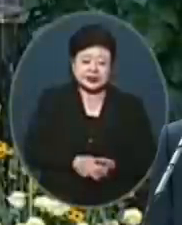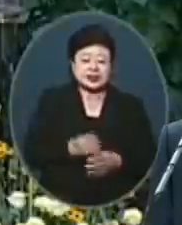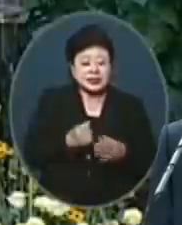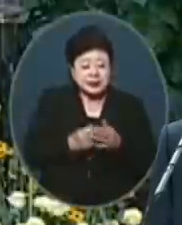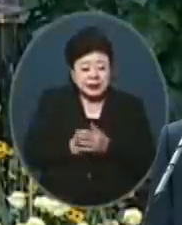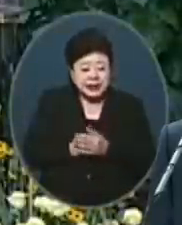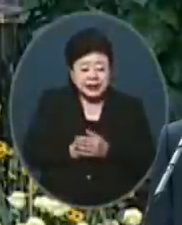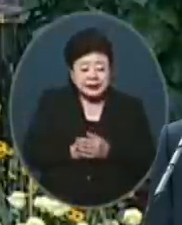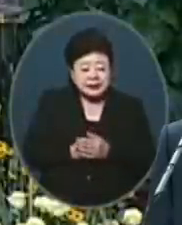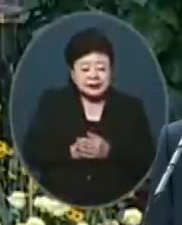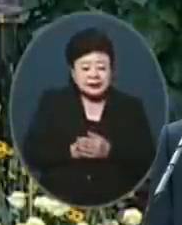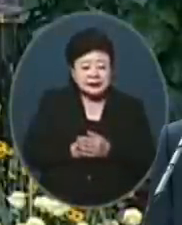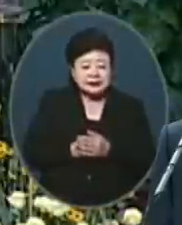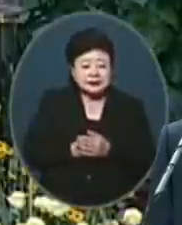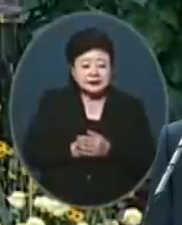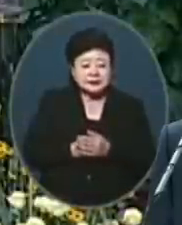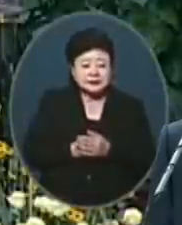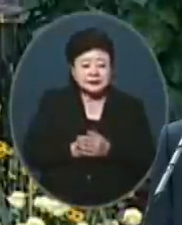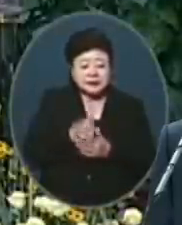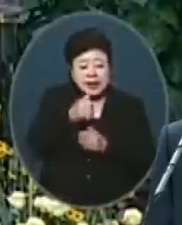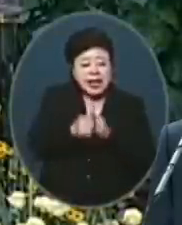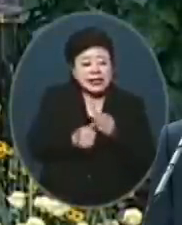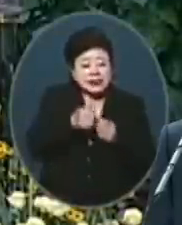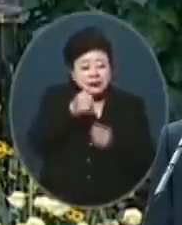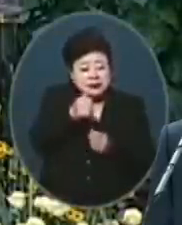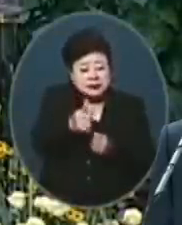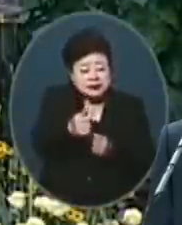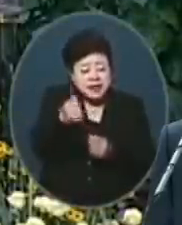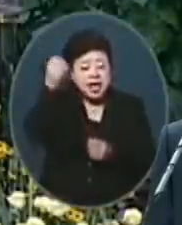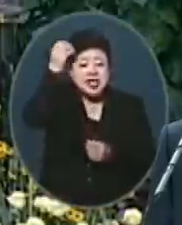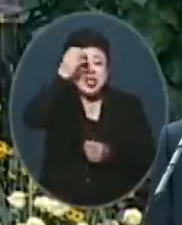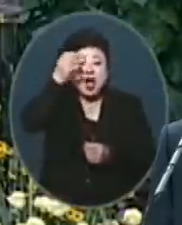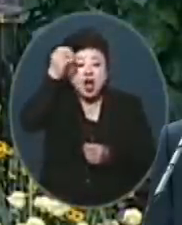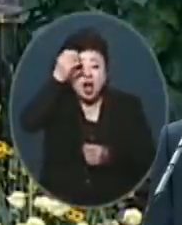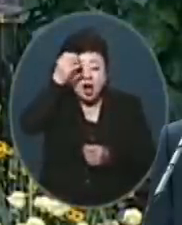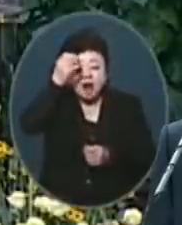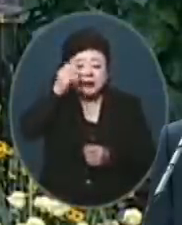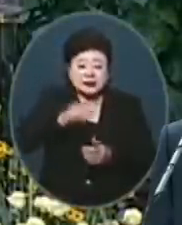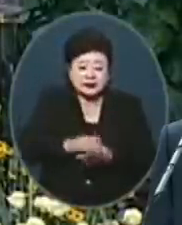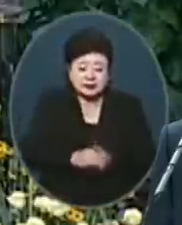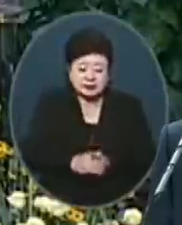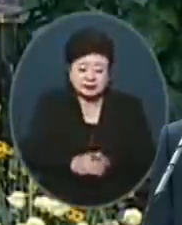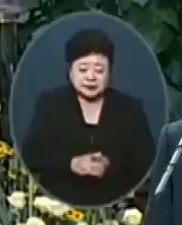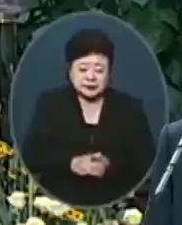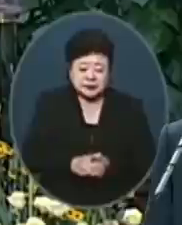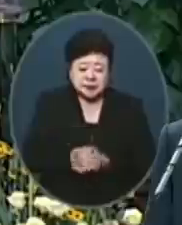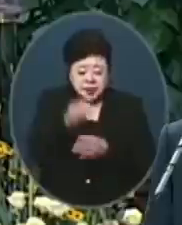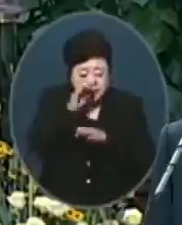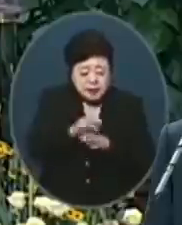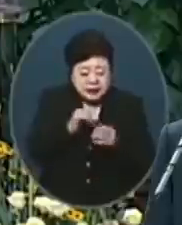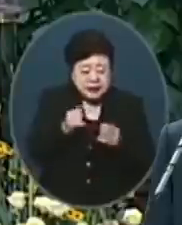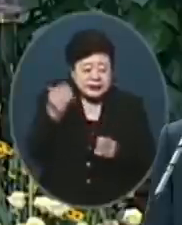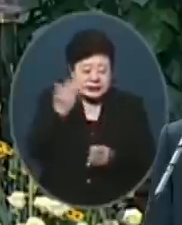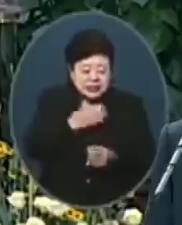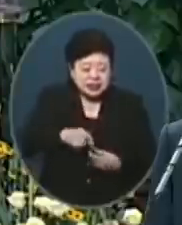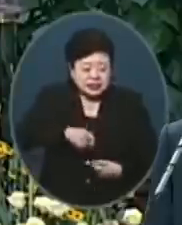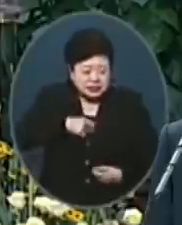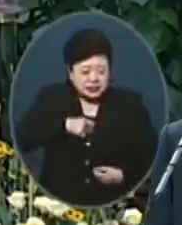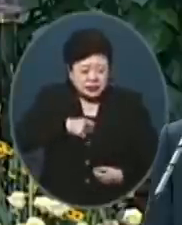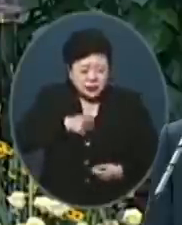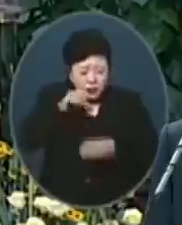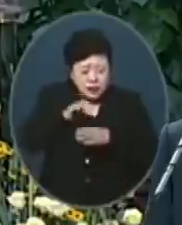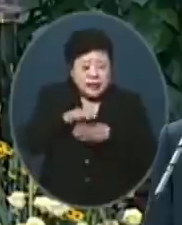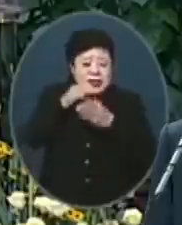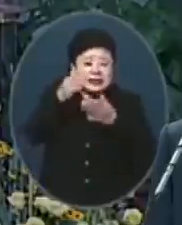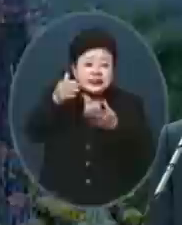그러므로 하나님을 영인이 예배하는 자가 신령과 진정으로 예배해야